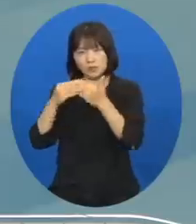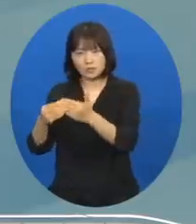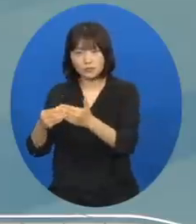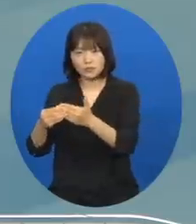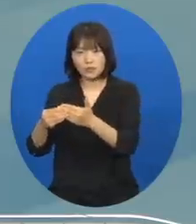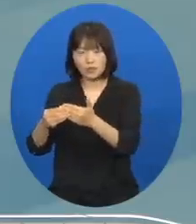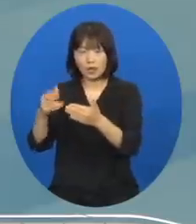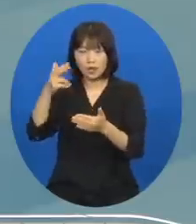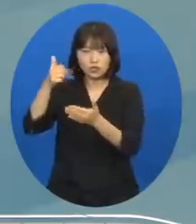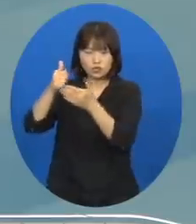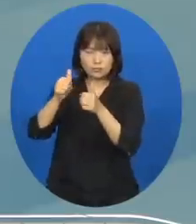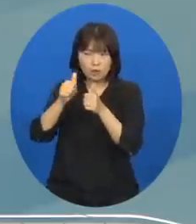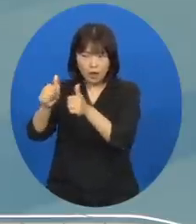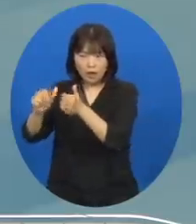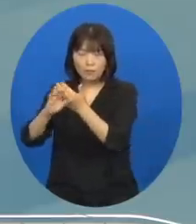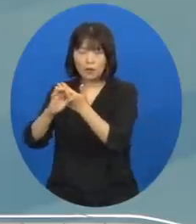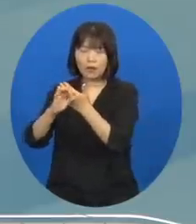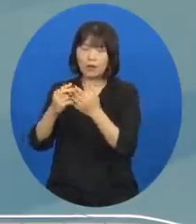주님을 따라가면 삽니다.